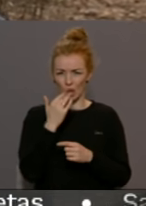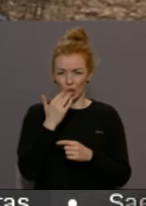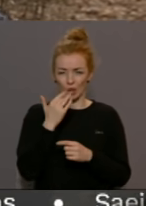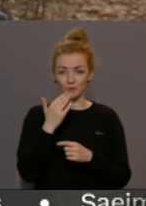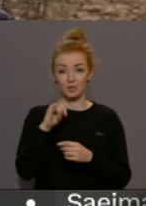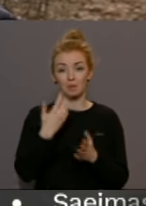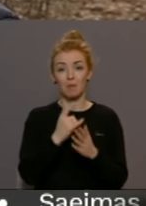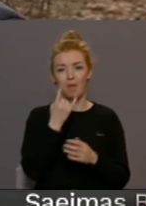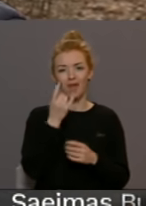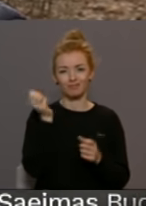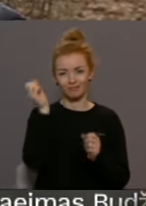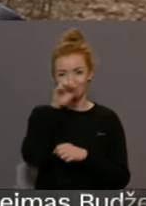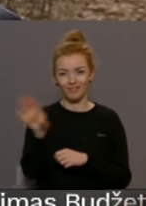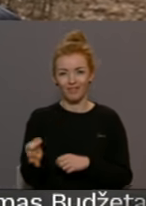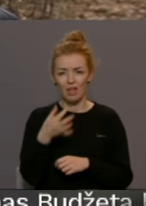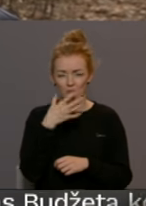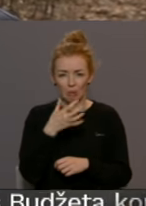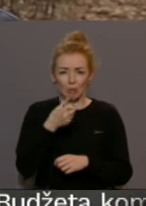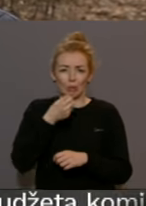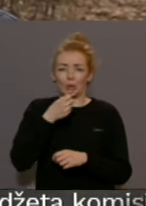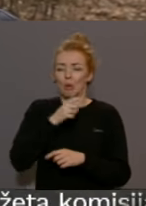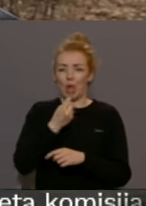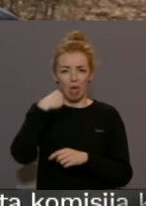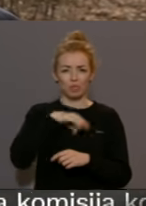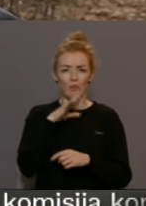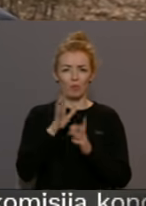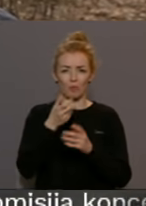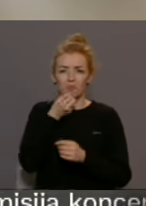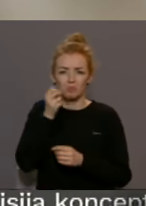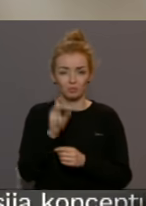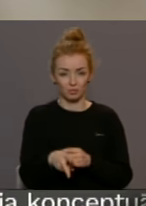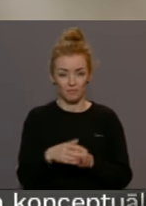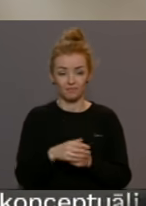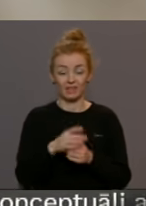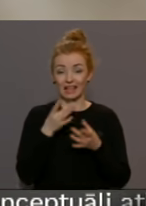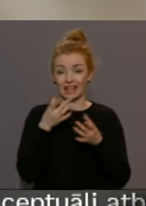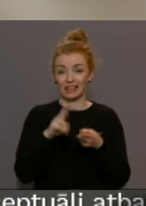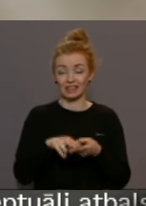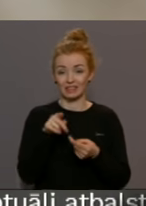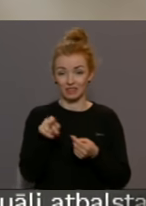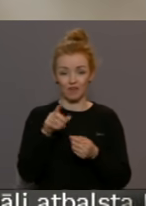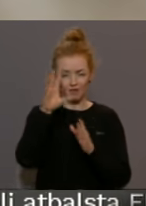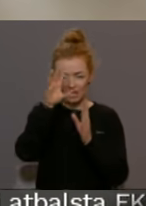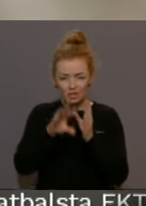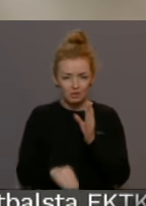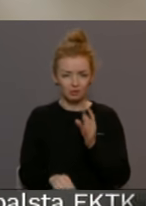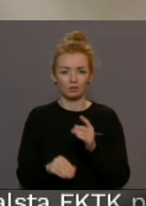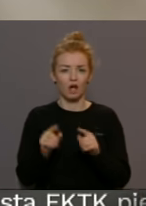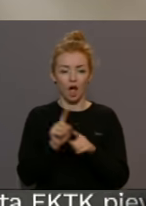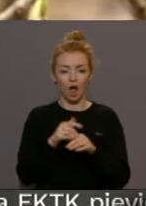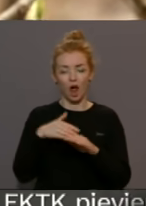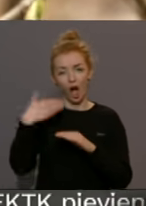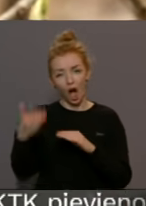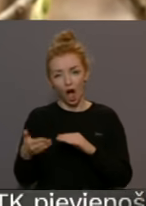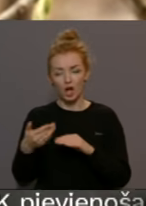Tā kā, ja kāds bērns paņem mutē, visdrīzāk, ka viņš viņu nevis norīs, bet izspļaus. Indīgās vielas ir visā augā, un pēc auga ārīgas